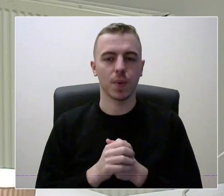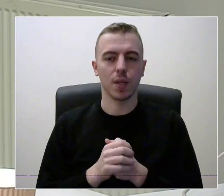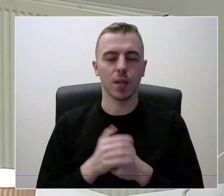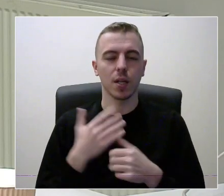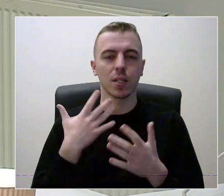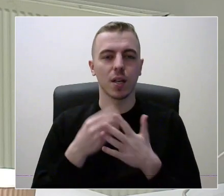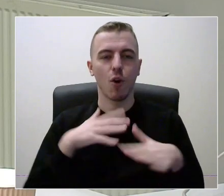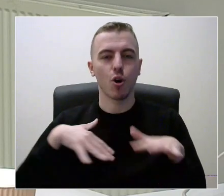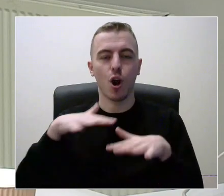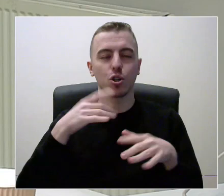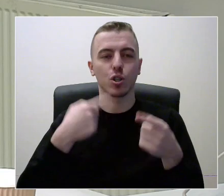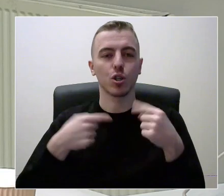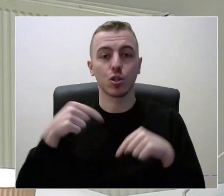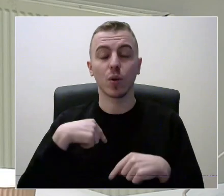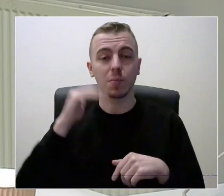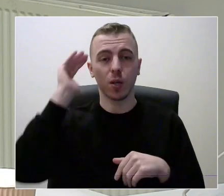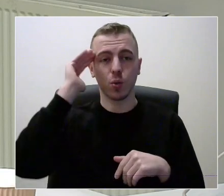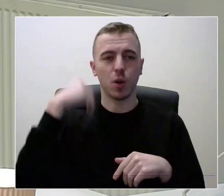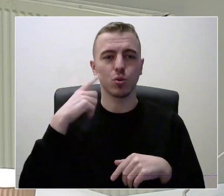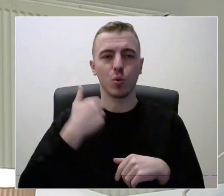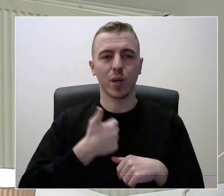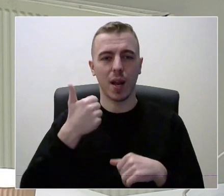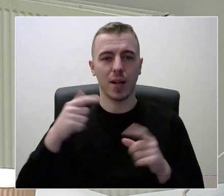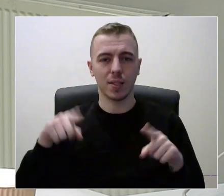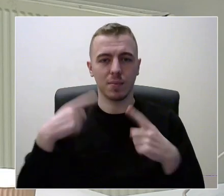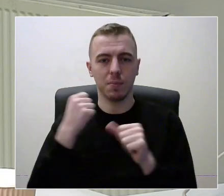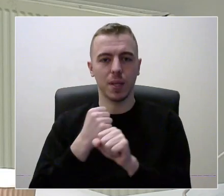rūpi ir aš noriu padaryti jį geresnį.